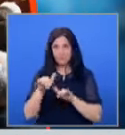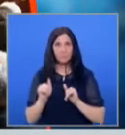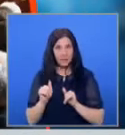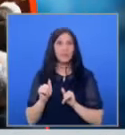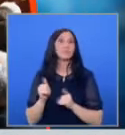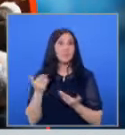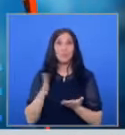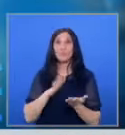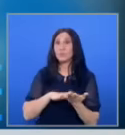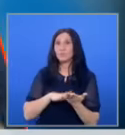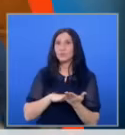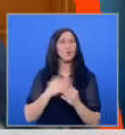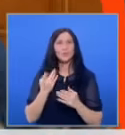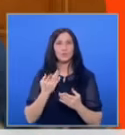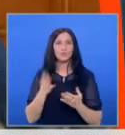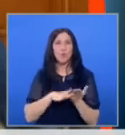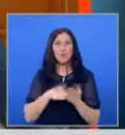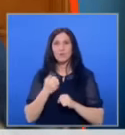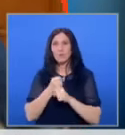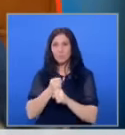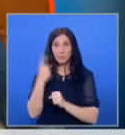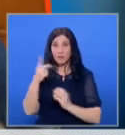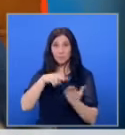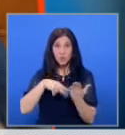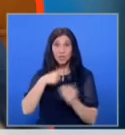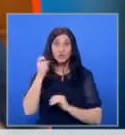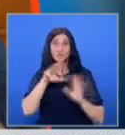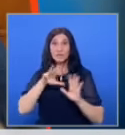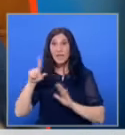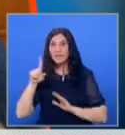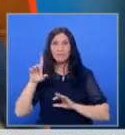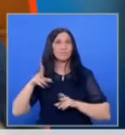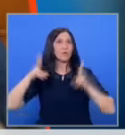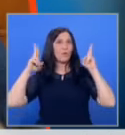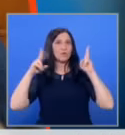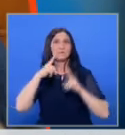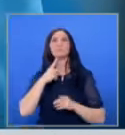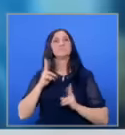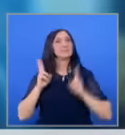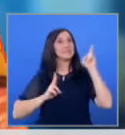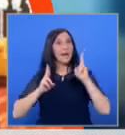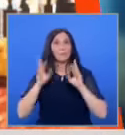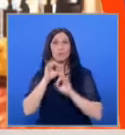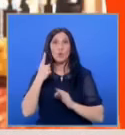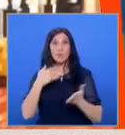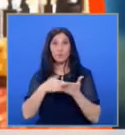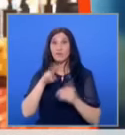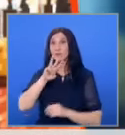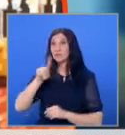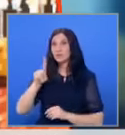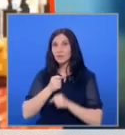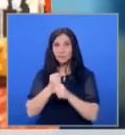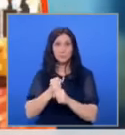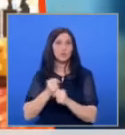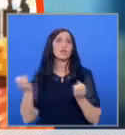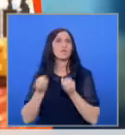от депутатите на първо четене, с 191 гласа за, нито един против, като 33 депутати от Възраждане